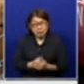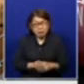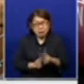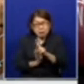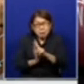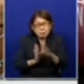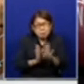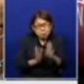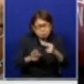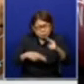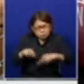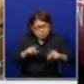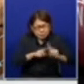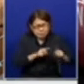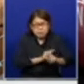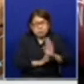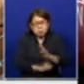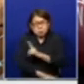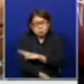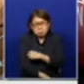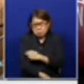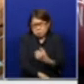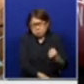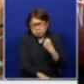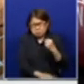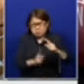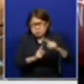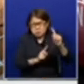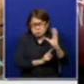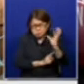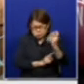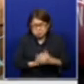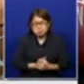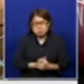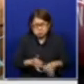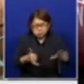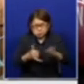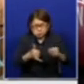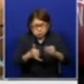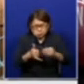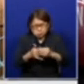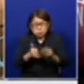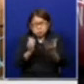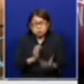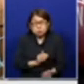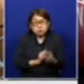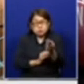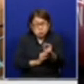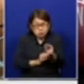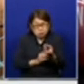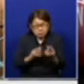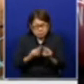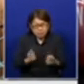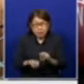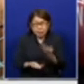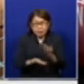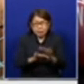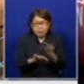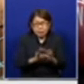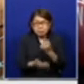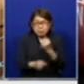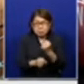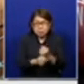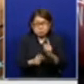นั้นน้อยมากแต่การที่เราจะมาแผนงานโครงการนั้นเม็ดเงินจะต้องลงไปแบบมี